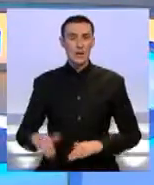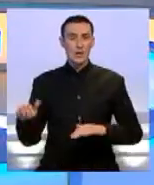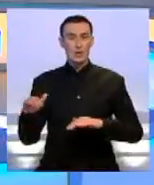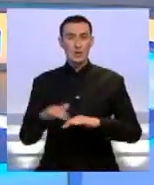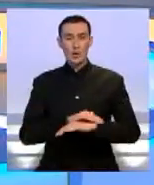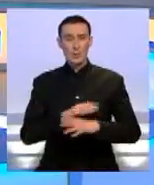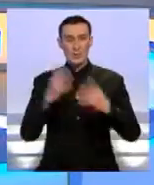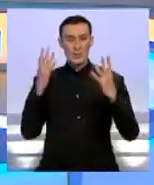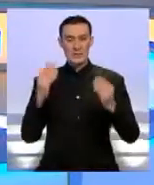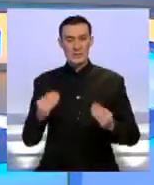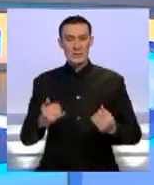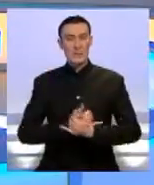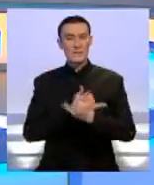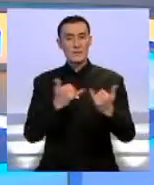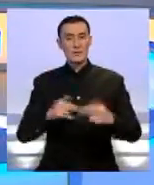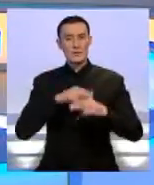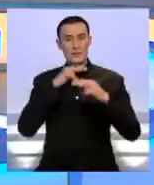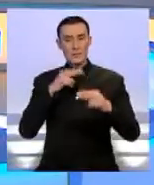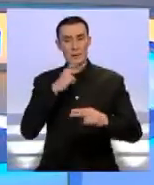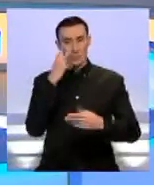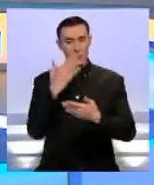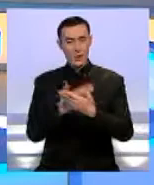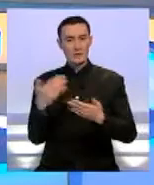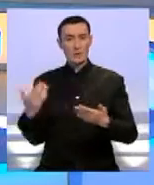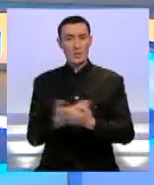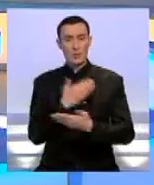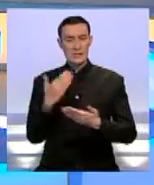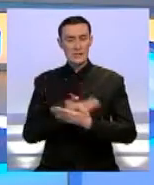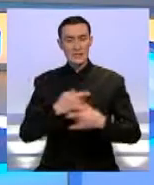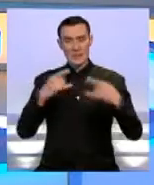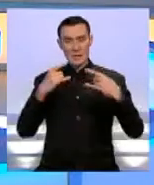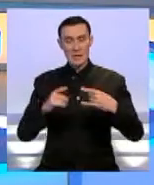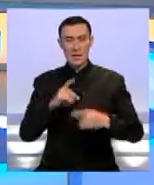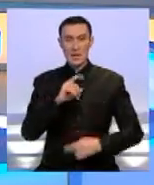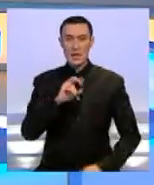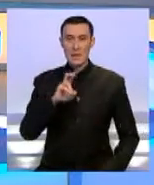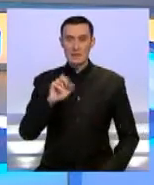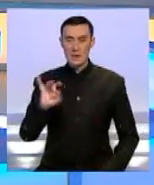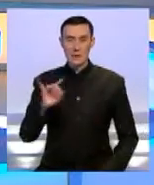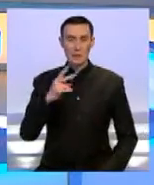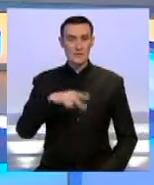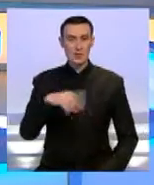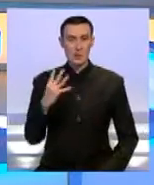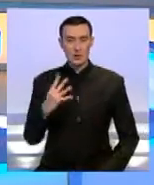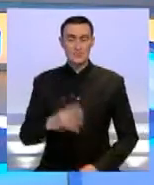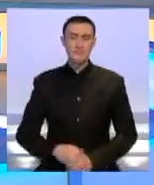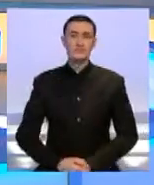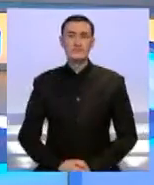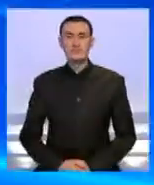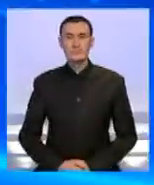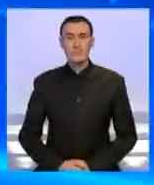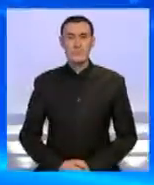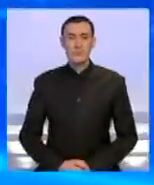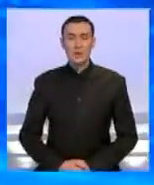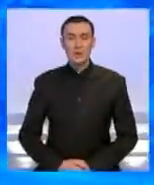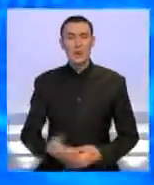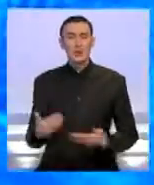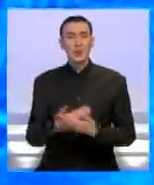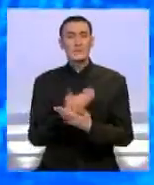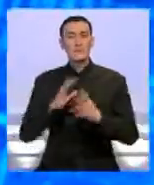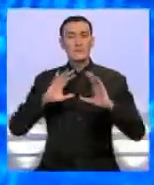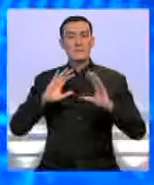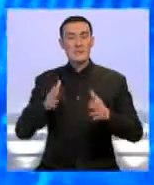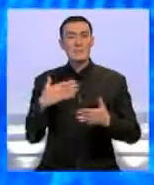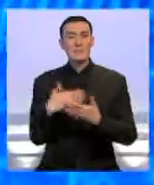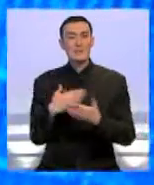Это новости с сурдопереводом. С ними ознакомим и вас я, Лаура Жакупова, и мой коллега Хасан Исраилов. День добрый. Выпуск начнем с происшествий. По